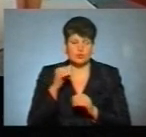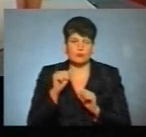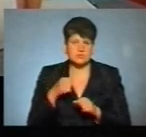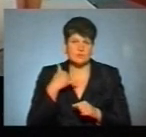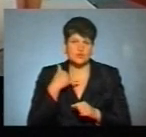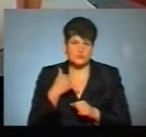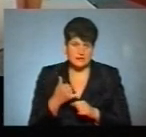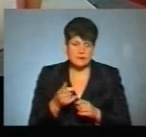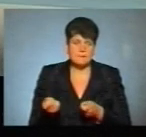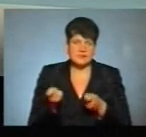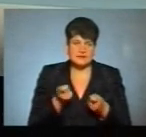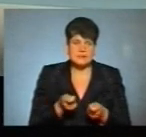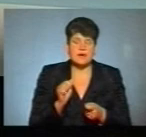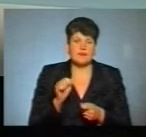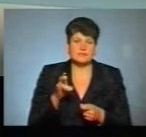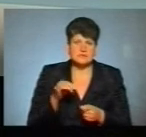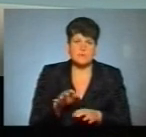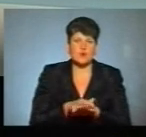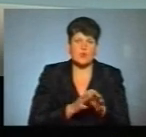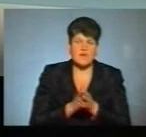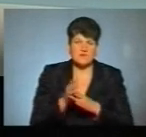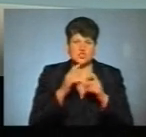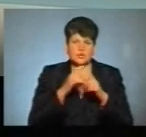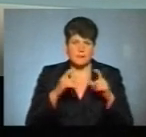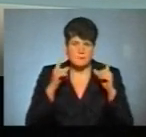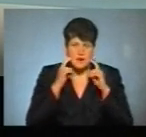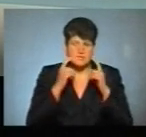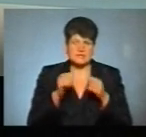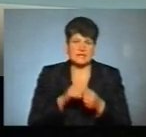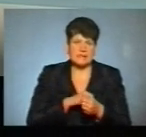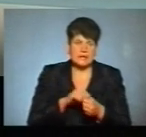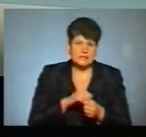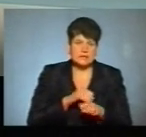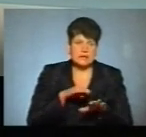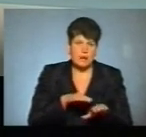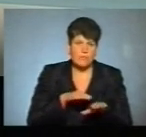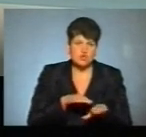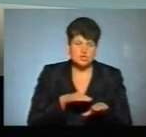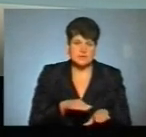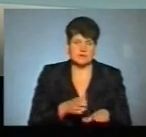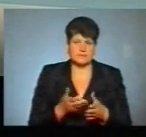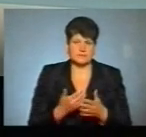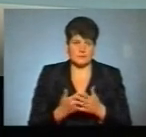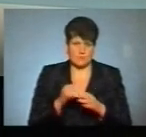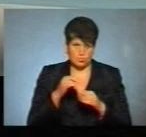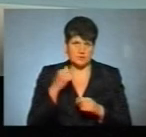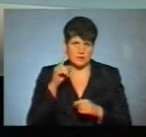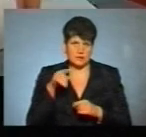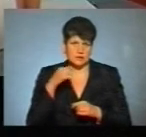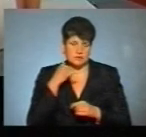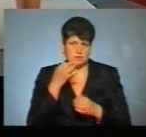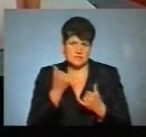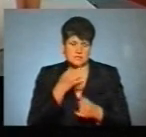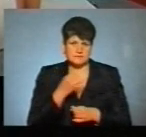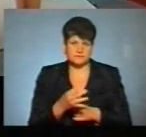можна зателефонувати, принести антисептики, рукавички, маски, тканини для пошиття. Ви можете телефон зараз навіть